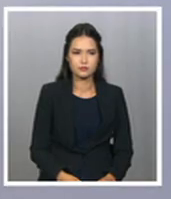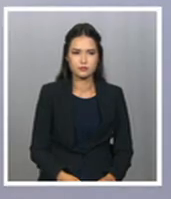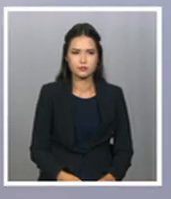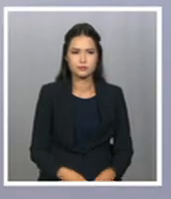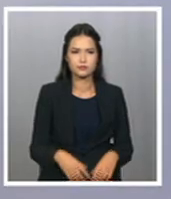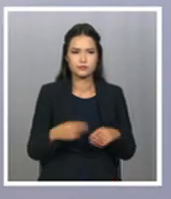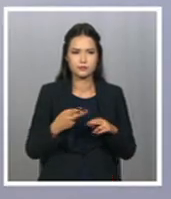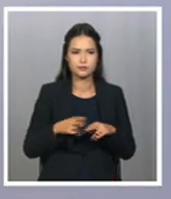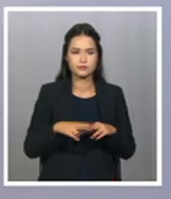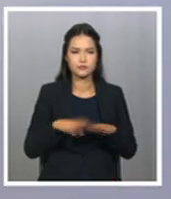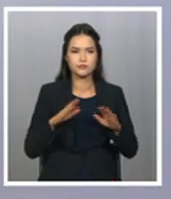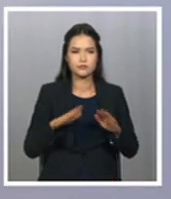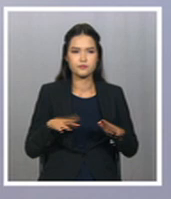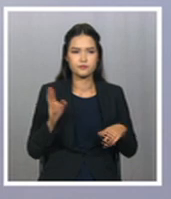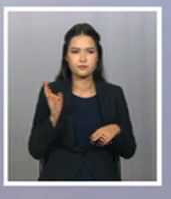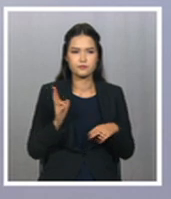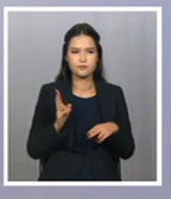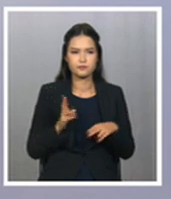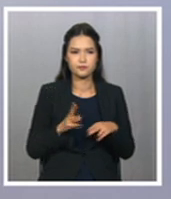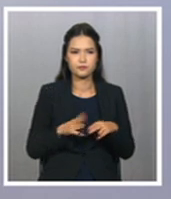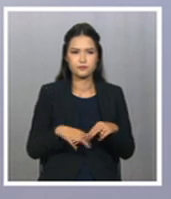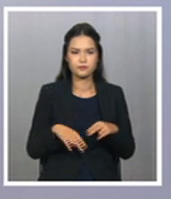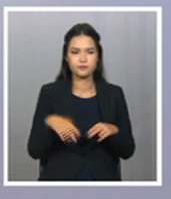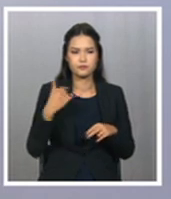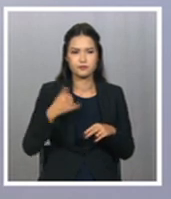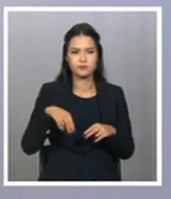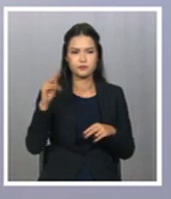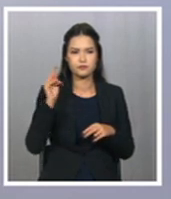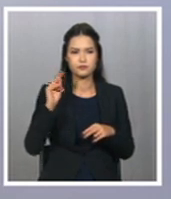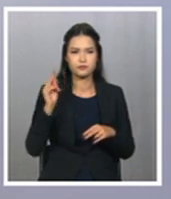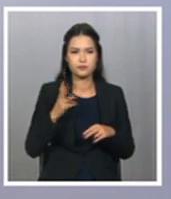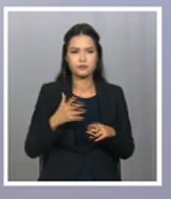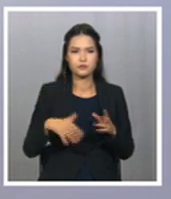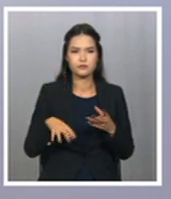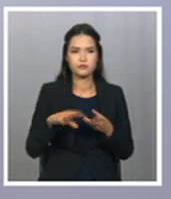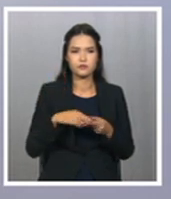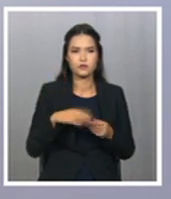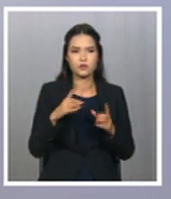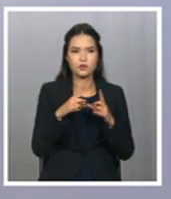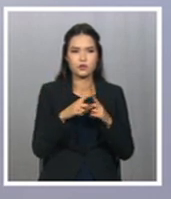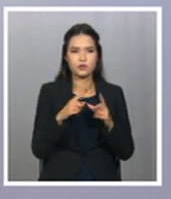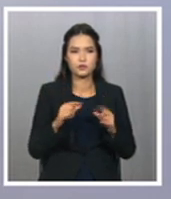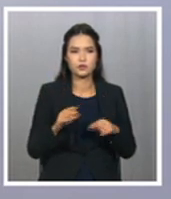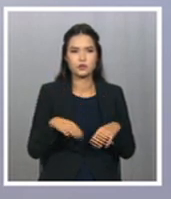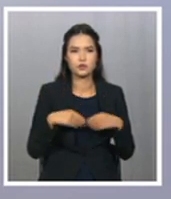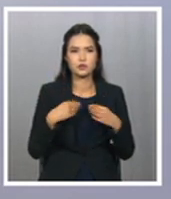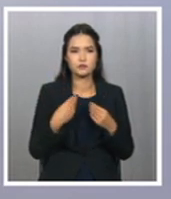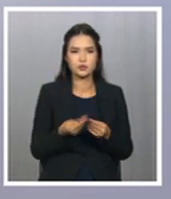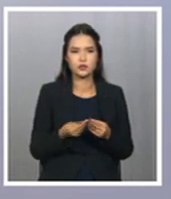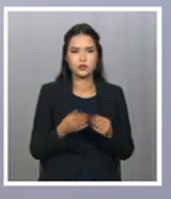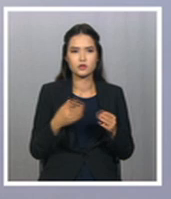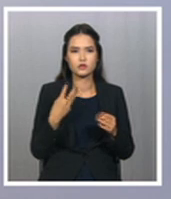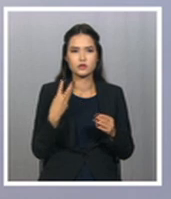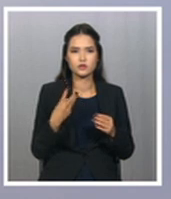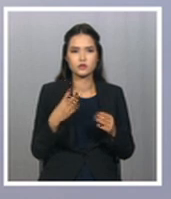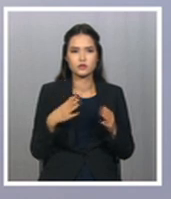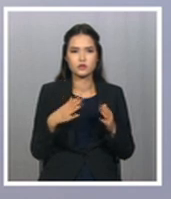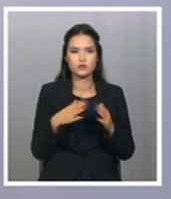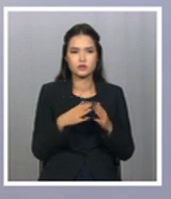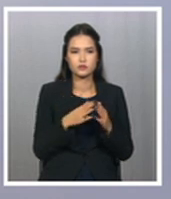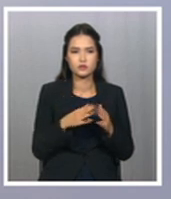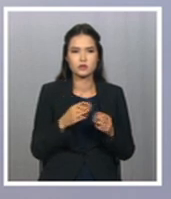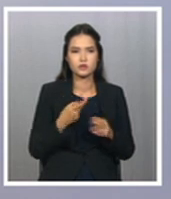осымен бүгінгі сабағымыз аяқталды. Бүгінгі сабақта сіздер үш бұрыштың берілген үш элементі бойынша